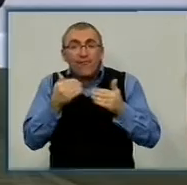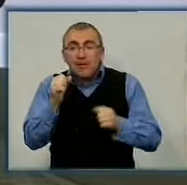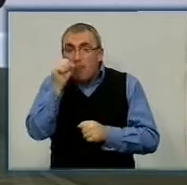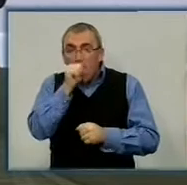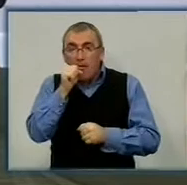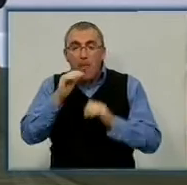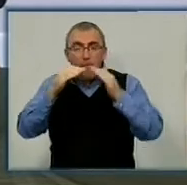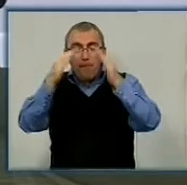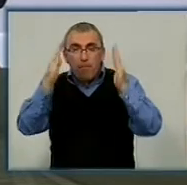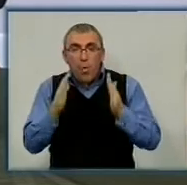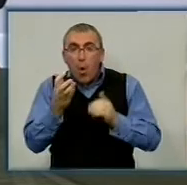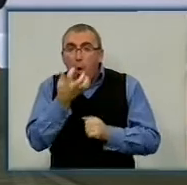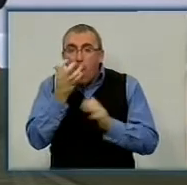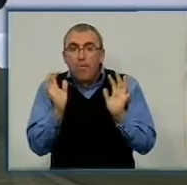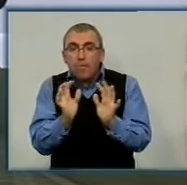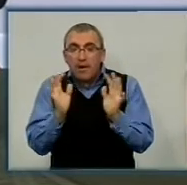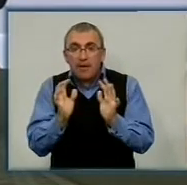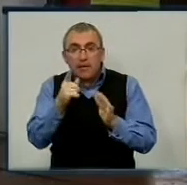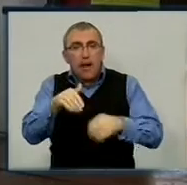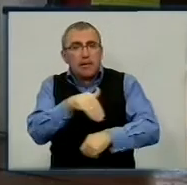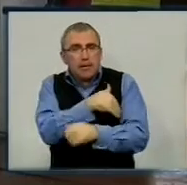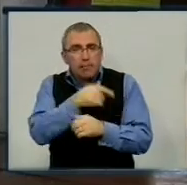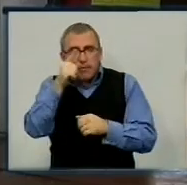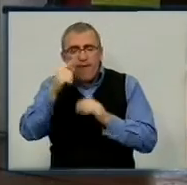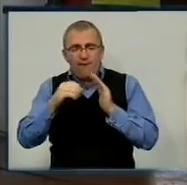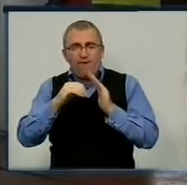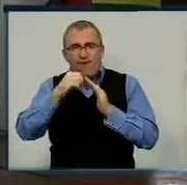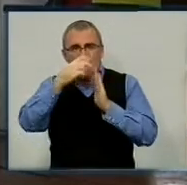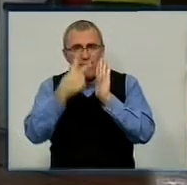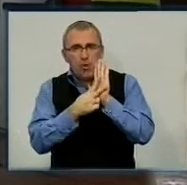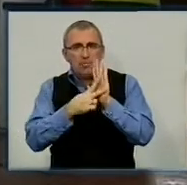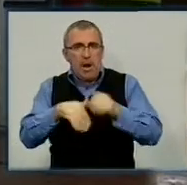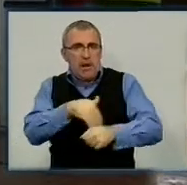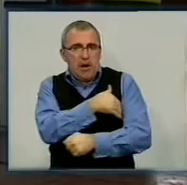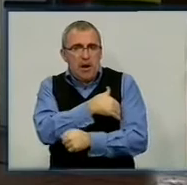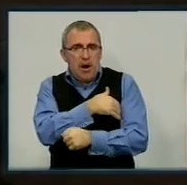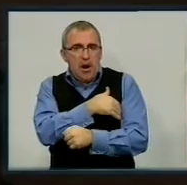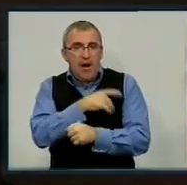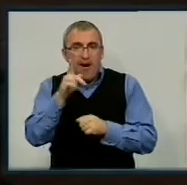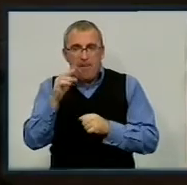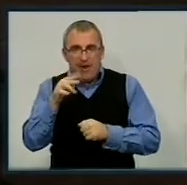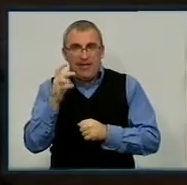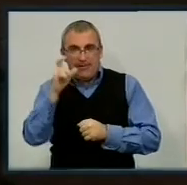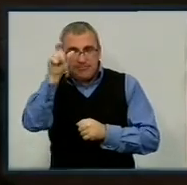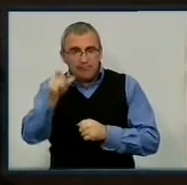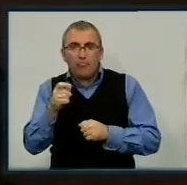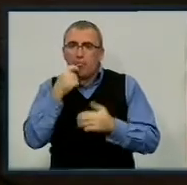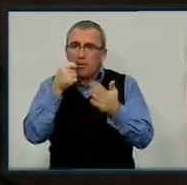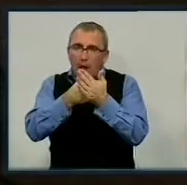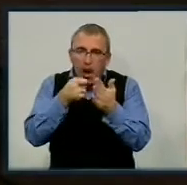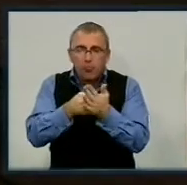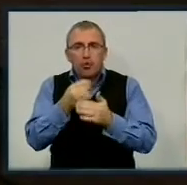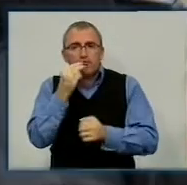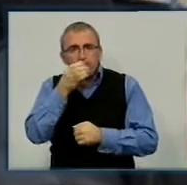пунктах обігріву в них постійно підтримують температуру 18°сів А ще рятувальники що чергують тут цілодобово нагодують та напоять